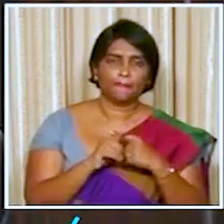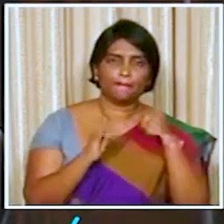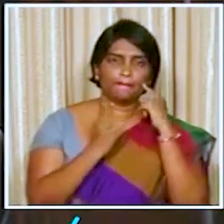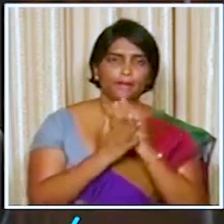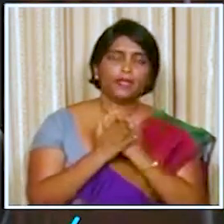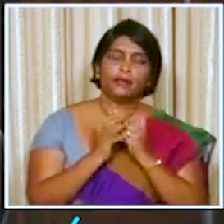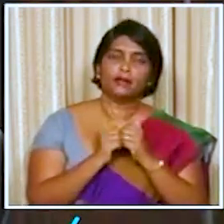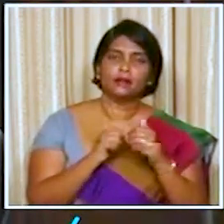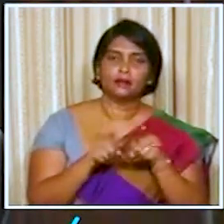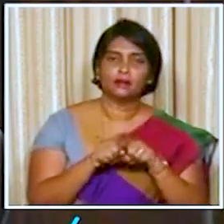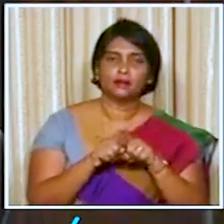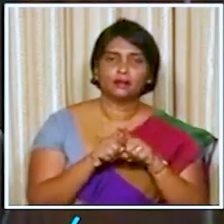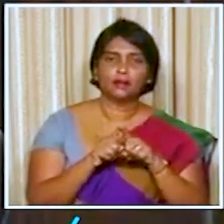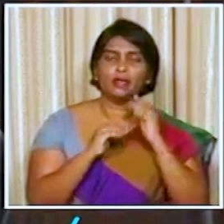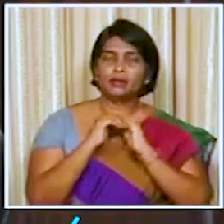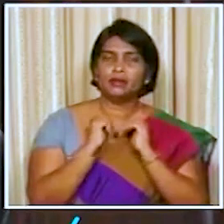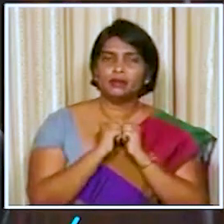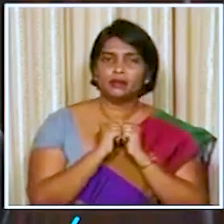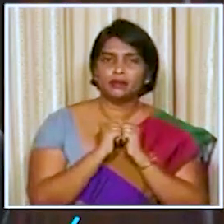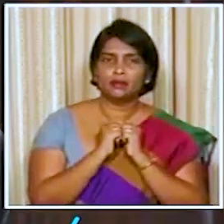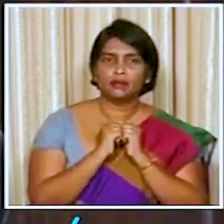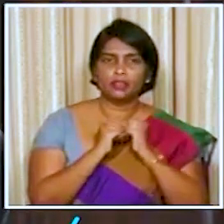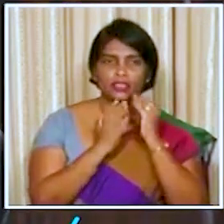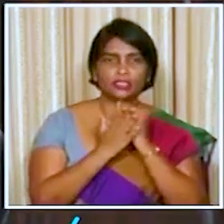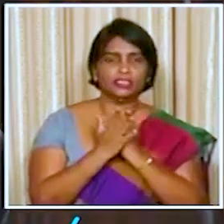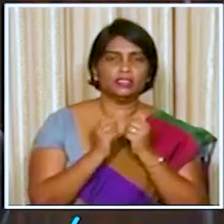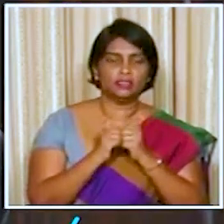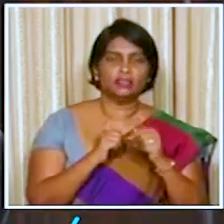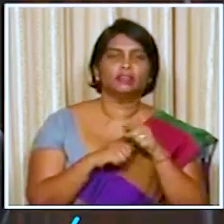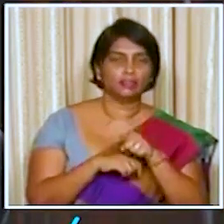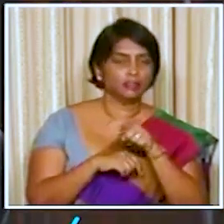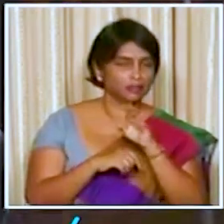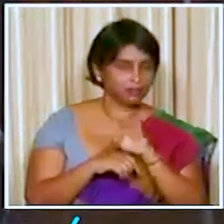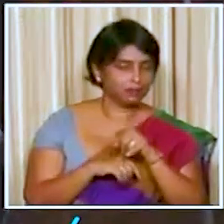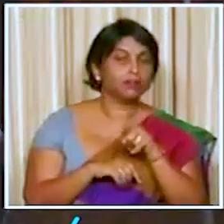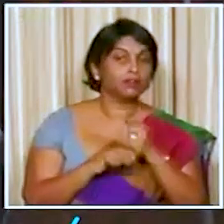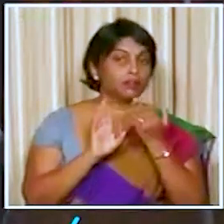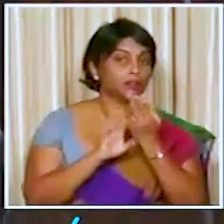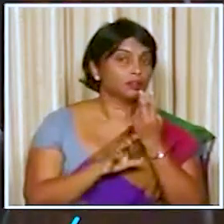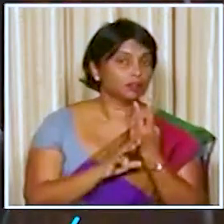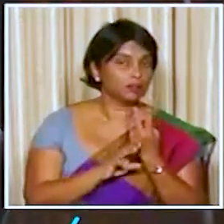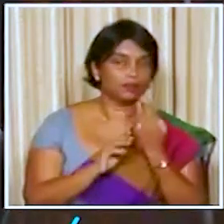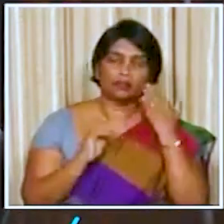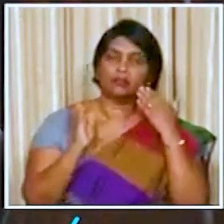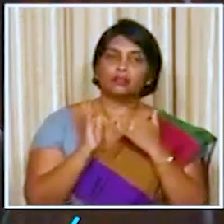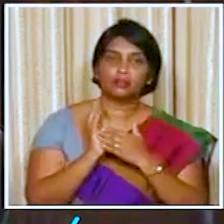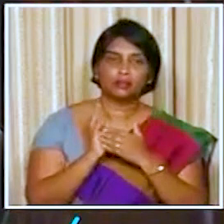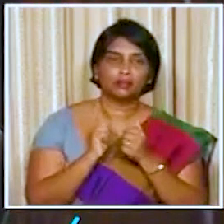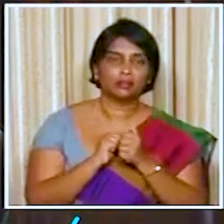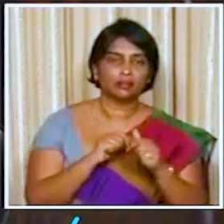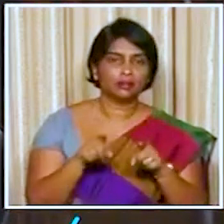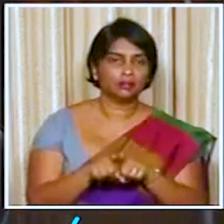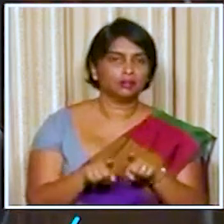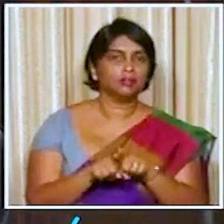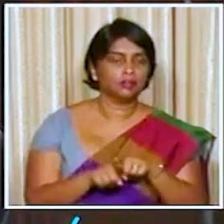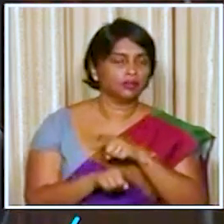මූලික අත්‍යවශ්‍ය දේවල් වෙනුවෙන් 10000ක් වියදම් කරනකොට ඔබතුමාලා 2000ක් ඒකෙන් රජයට ගන්නවා.